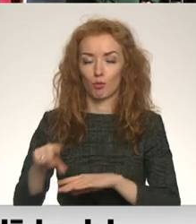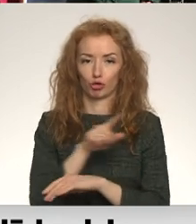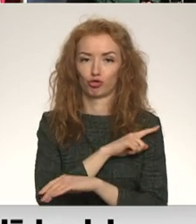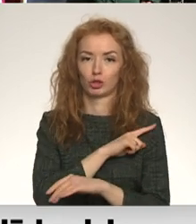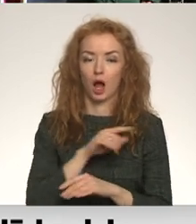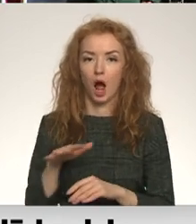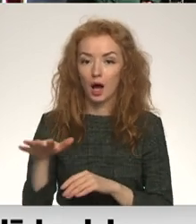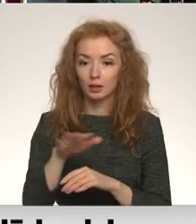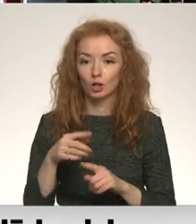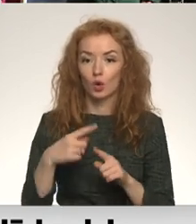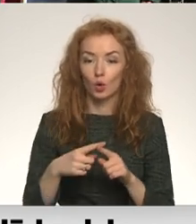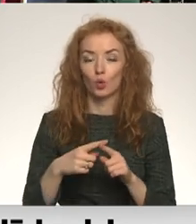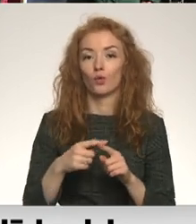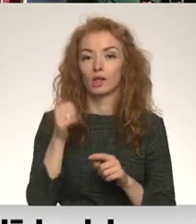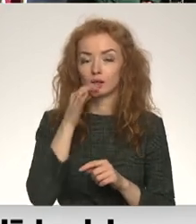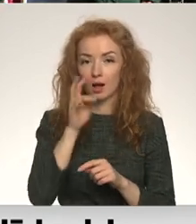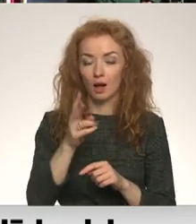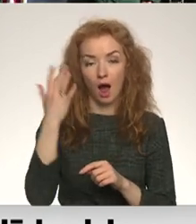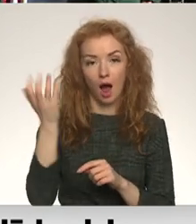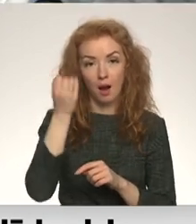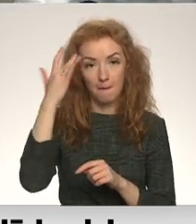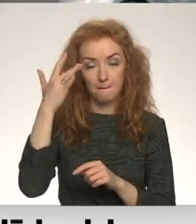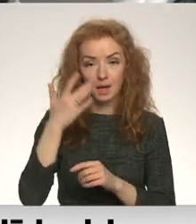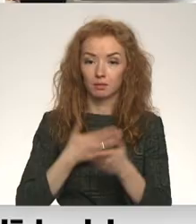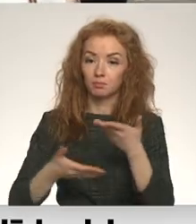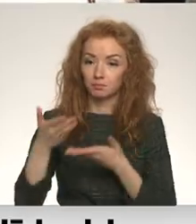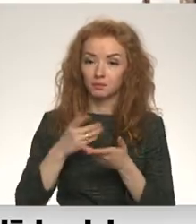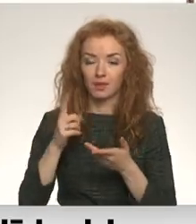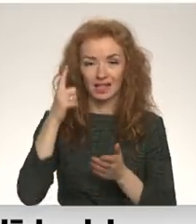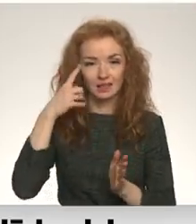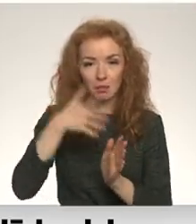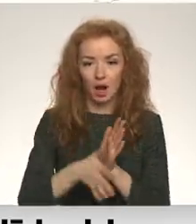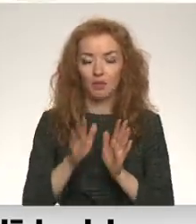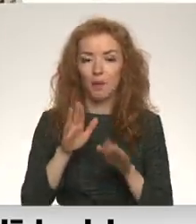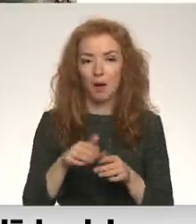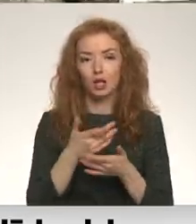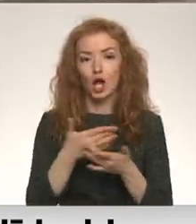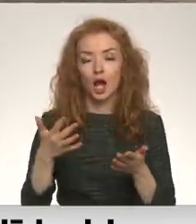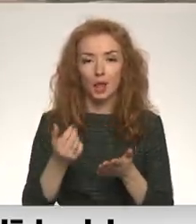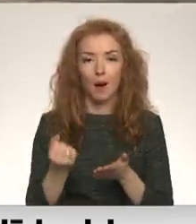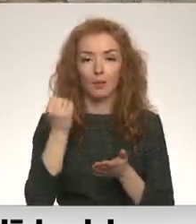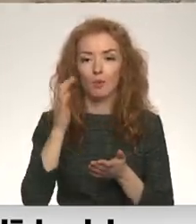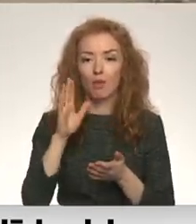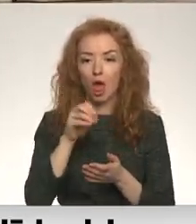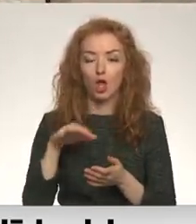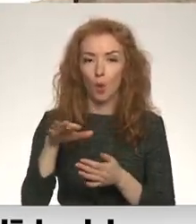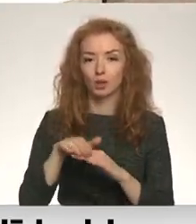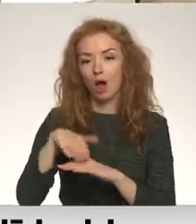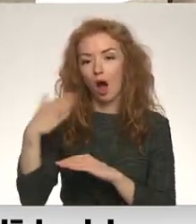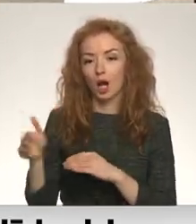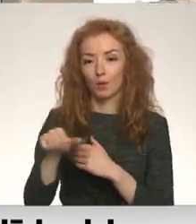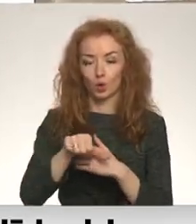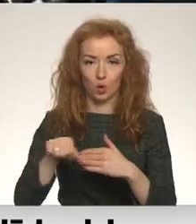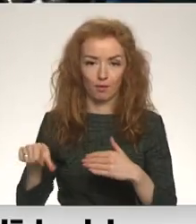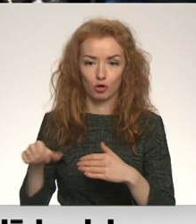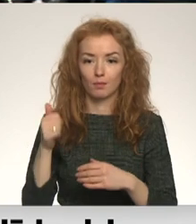iekšlietu ministre. Viņa pauž, ka ar Amerikas Savienotajām valstīm ir kopīgi izpratni par potenciālajiem draudiem pie Eiropas ārējām robežām. Šis ir